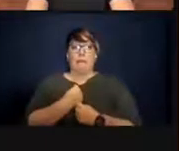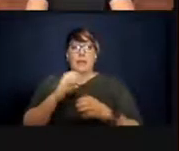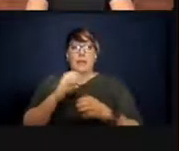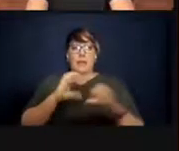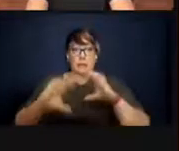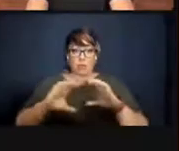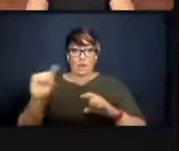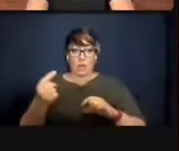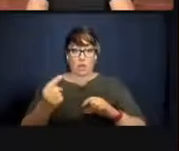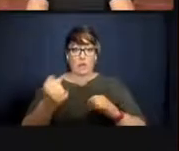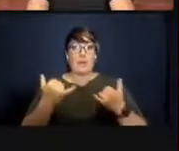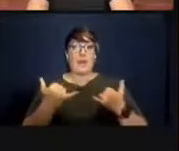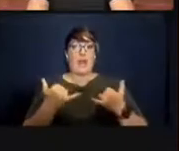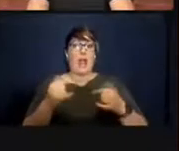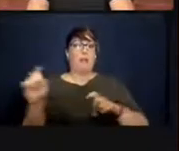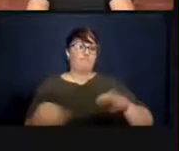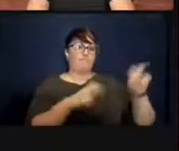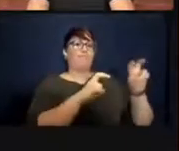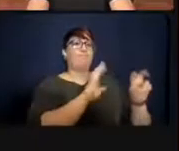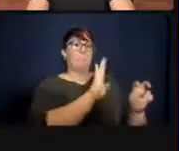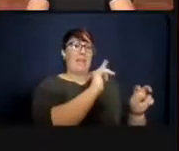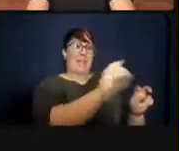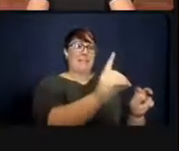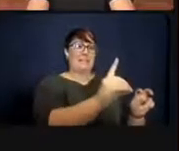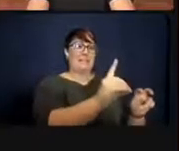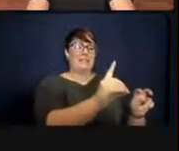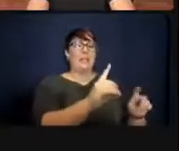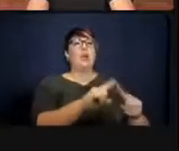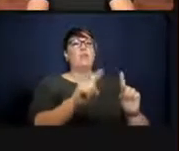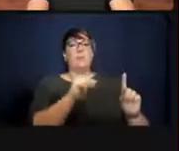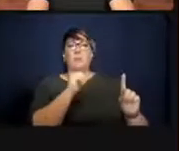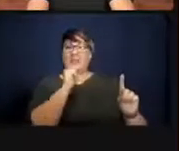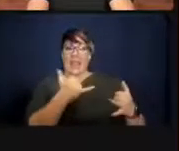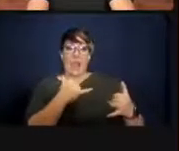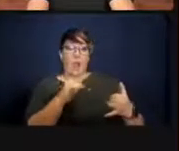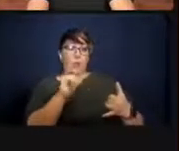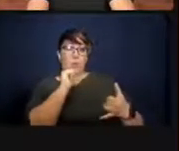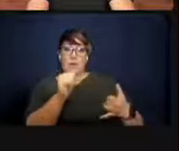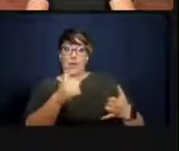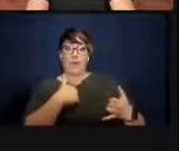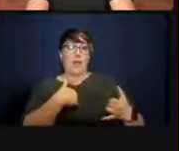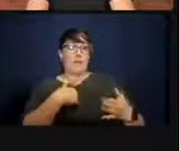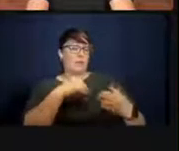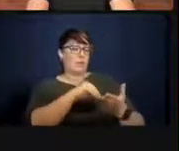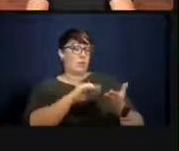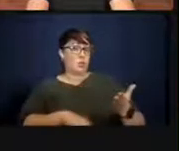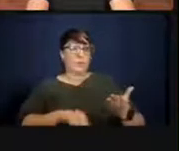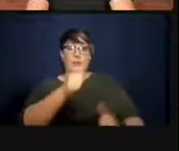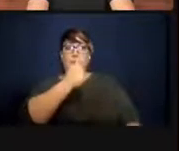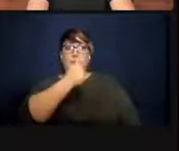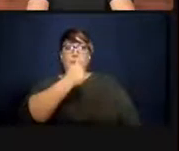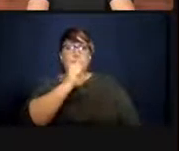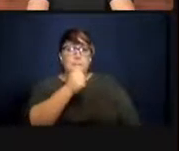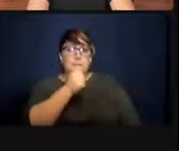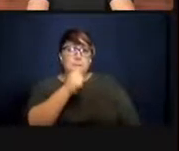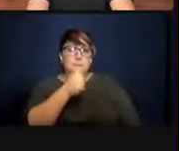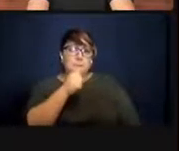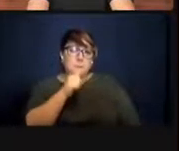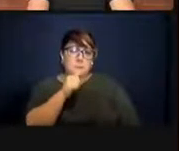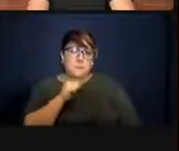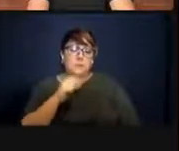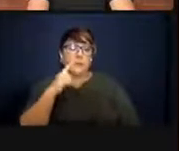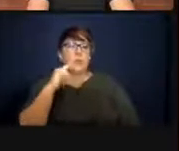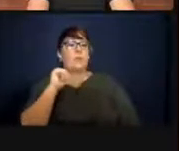kwa kweli mimi nilipokuwa mwanafunzi kuna baadhi ya masomo ambayo hakunifurahisha kama vile masomo ya kemia,